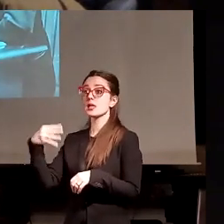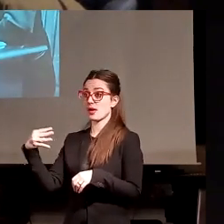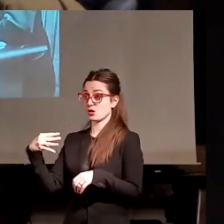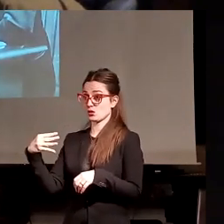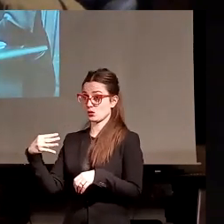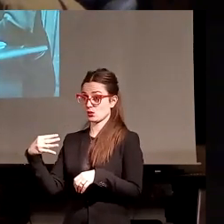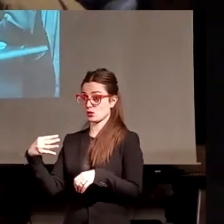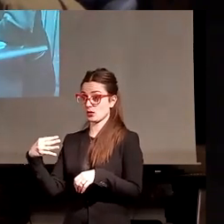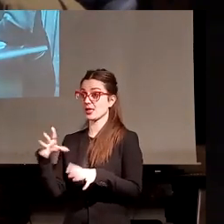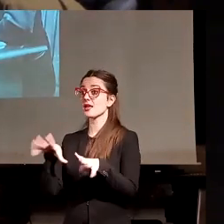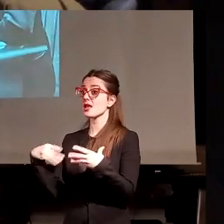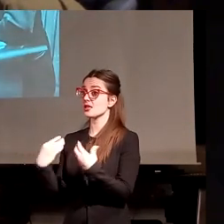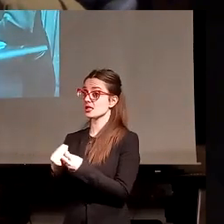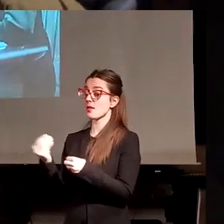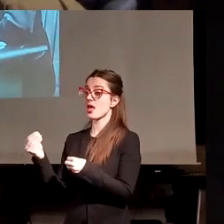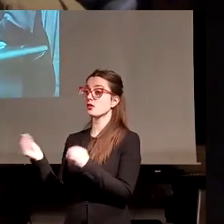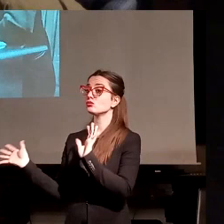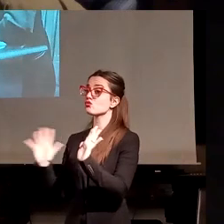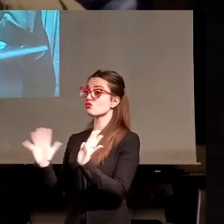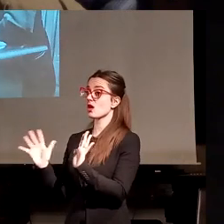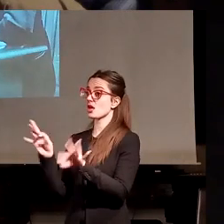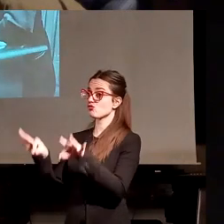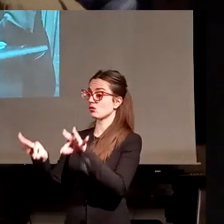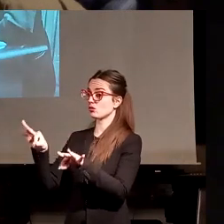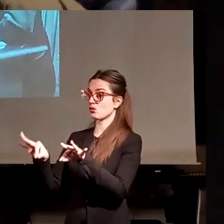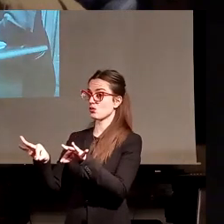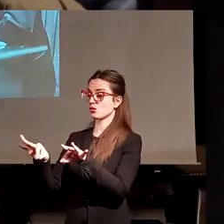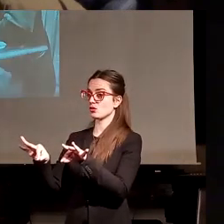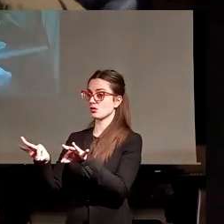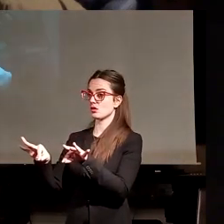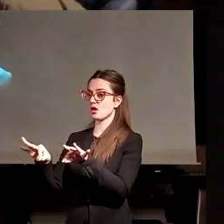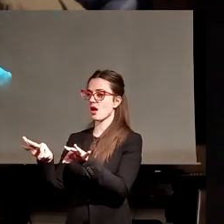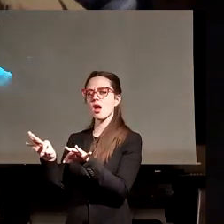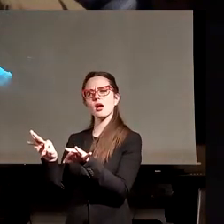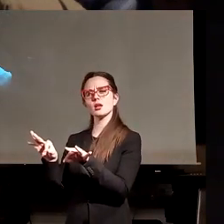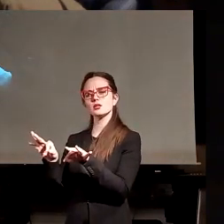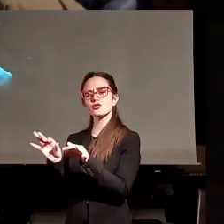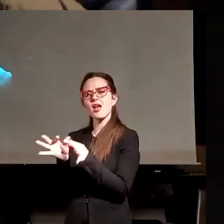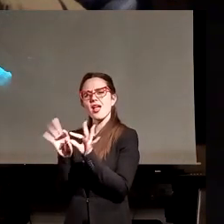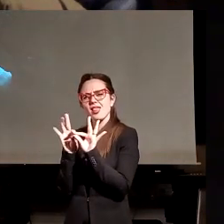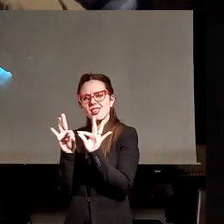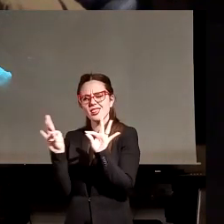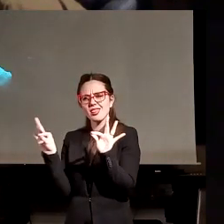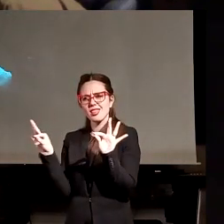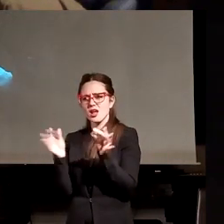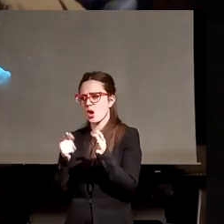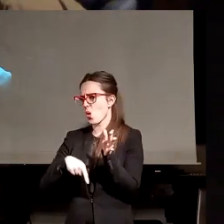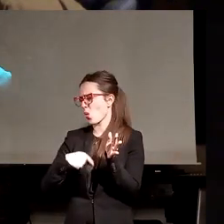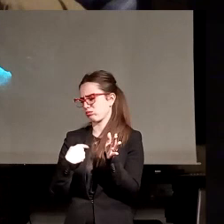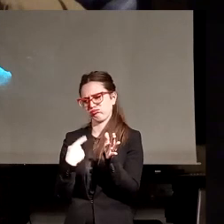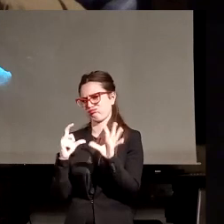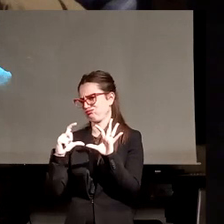bravo sceneggiatore è un sottilissimo fascicolo non è lungo